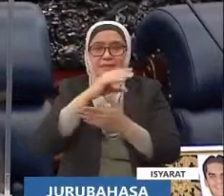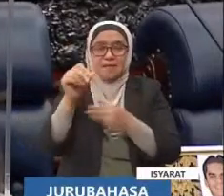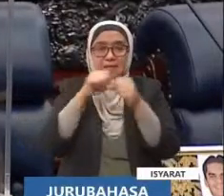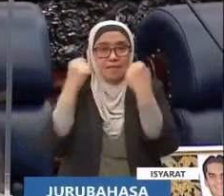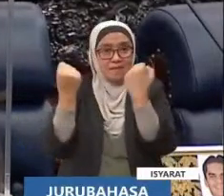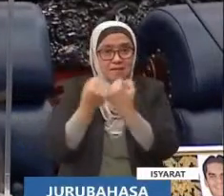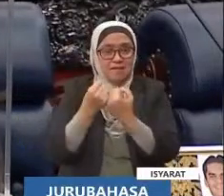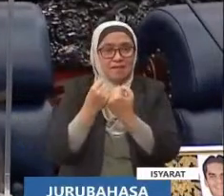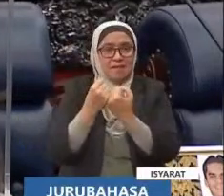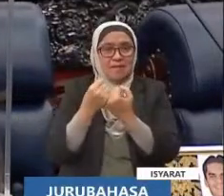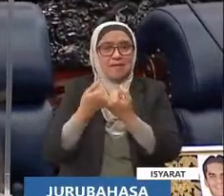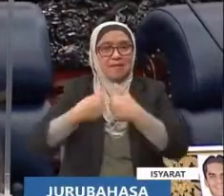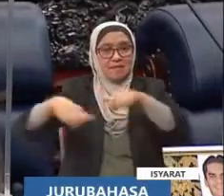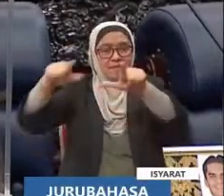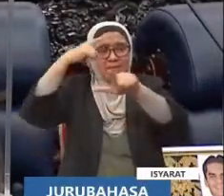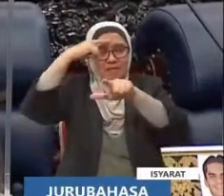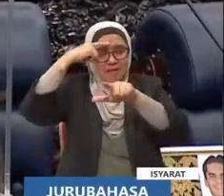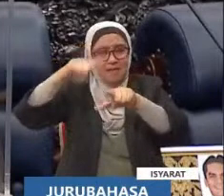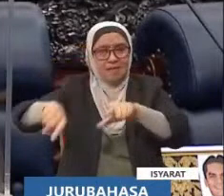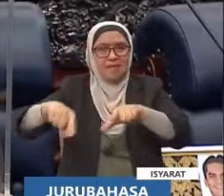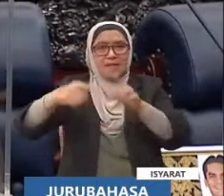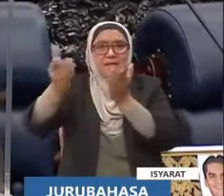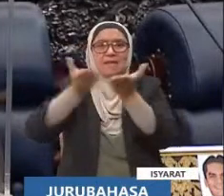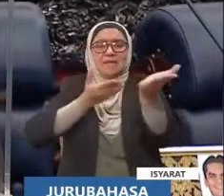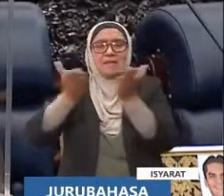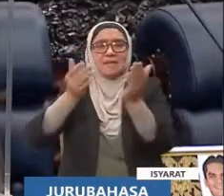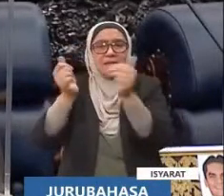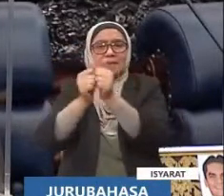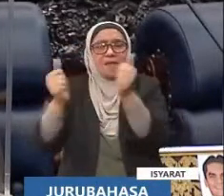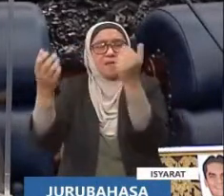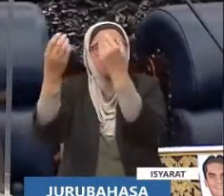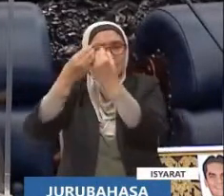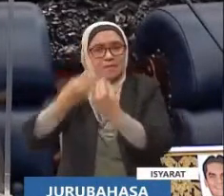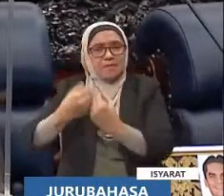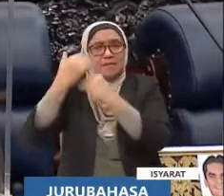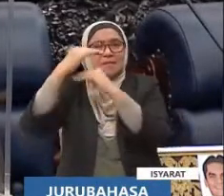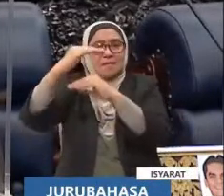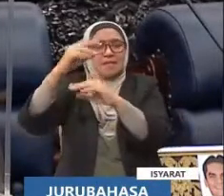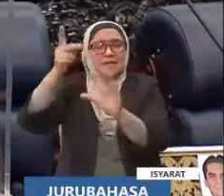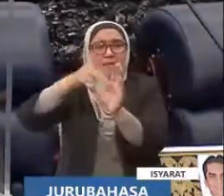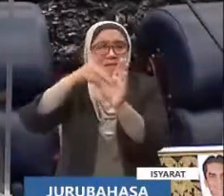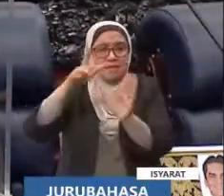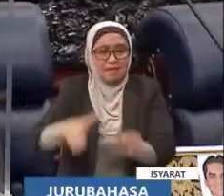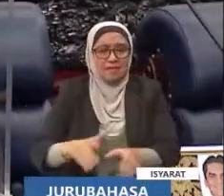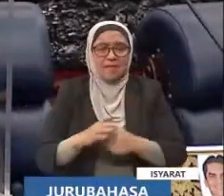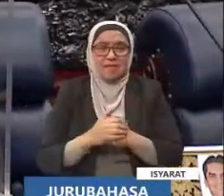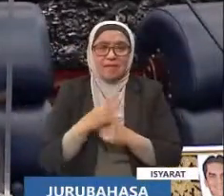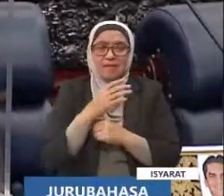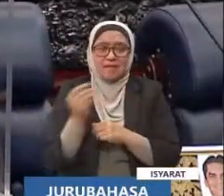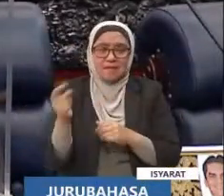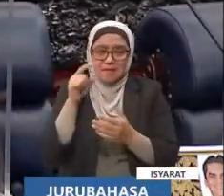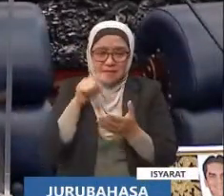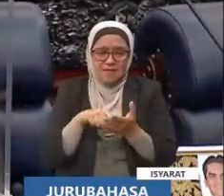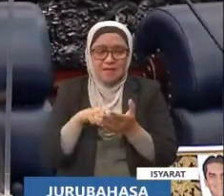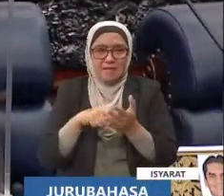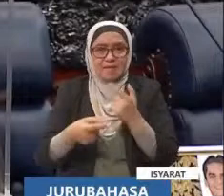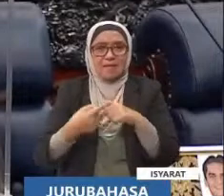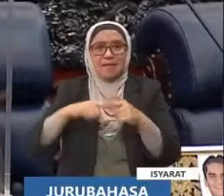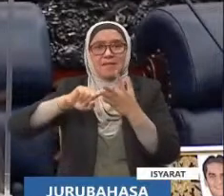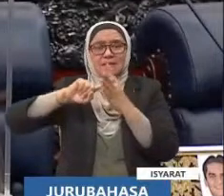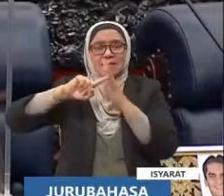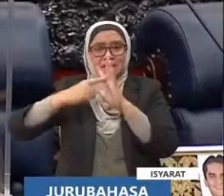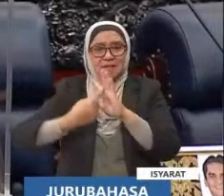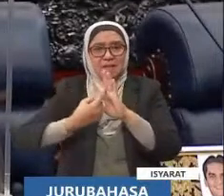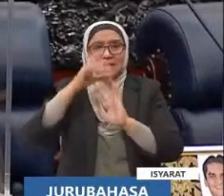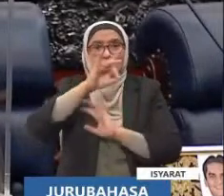menyediakan primatan tanpa hacker pasti penumpang peningkatan kekerapan dan kelonggaran hat ke pasti ini telah berkuasa mulai